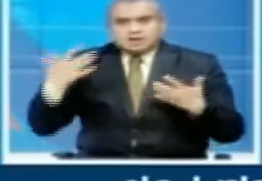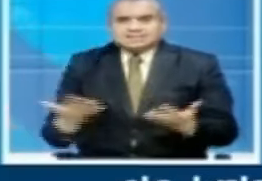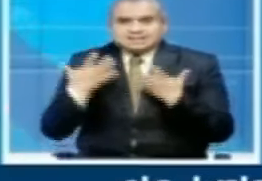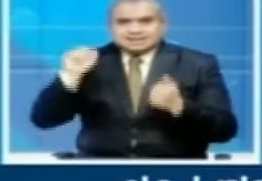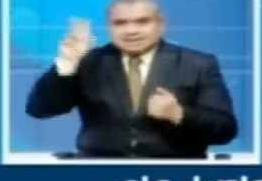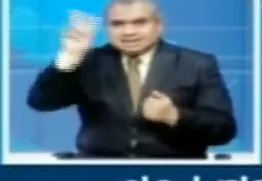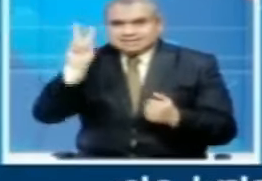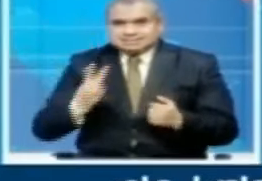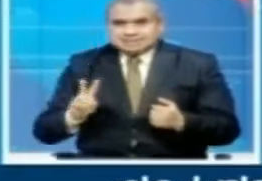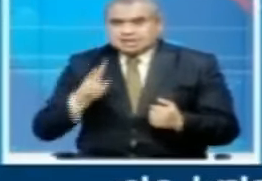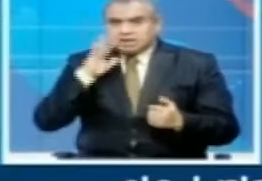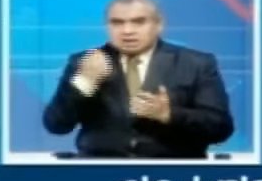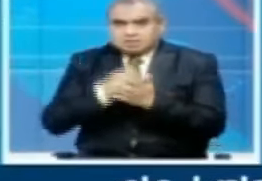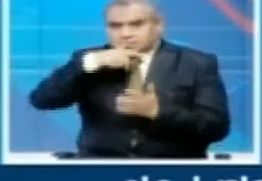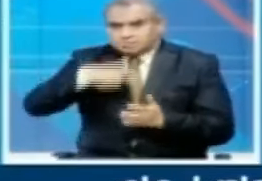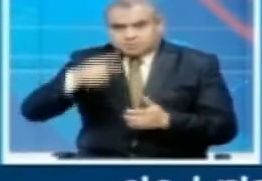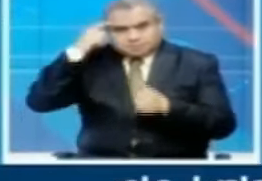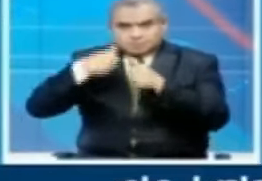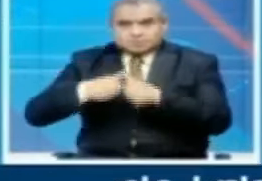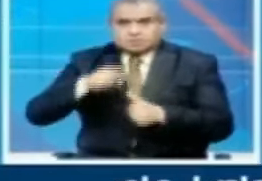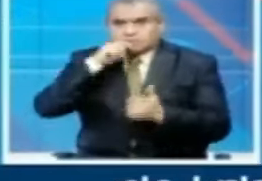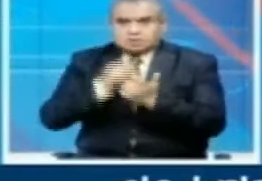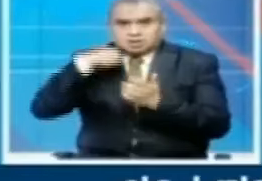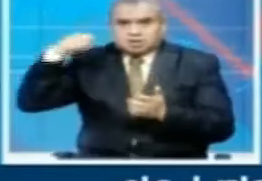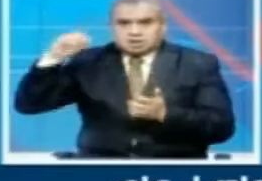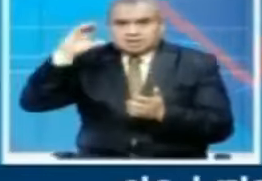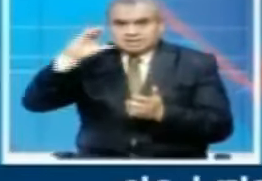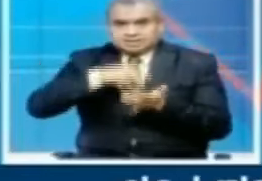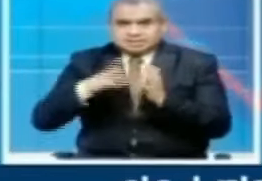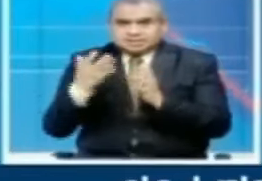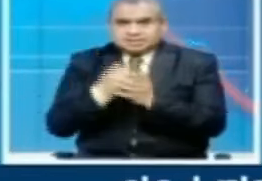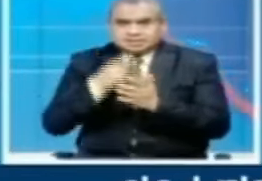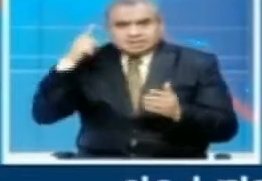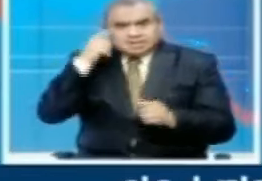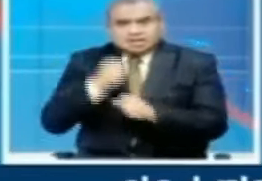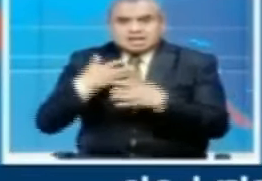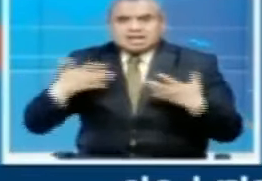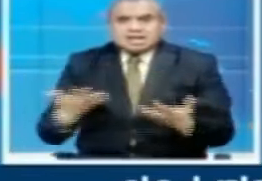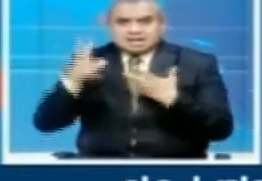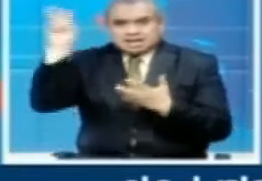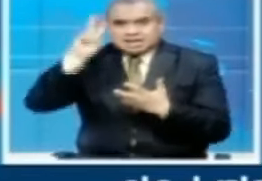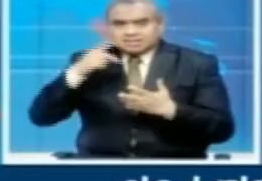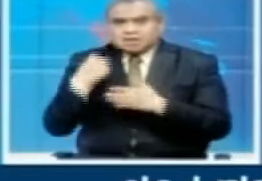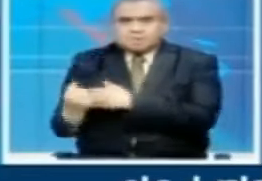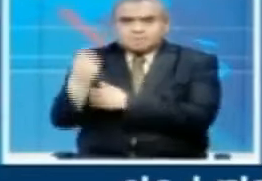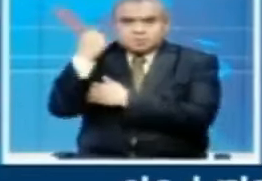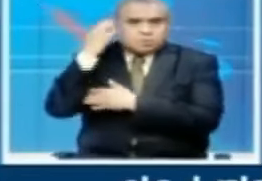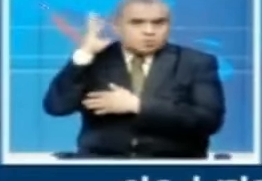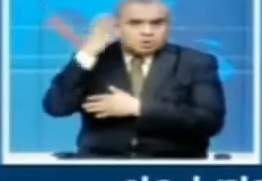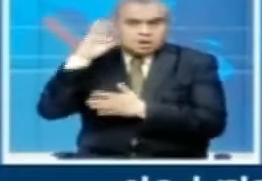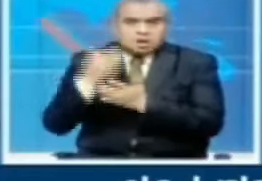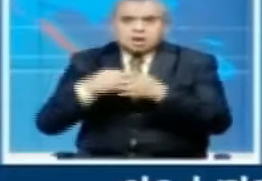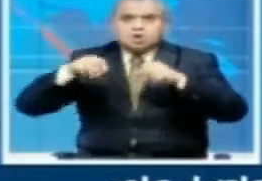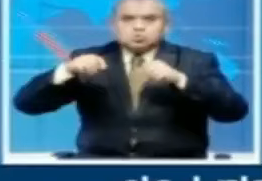وفي كلمته بهذه المناسبة أكد الرئيس السيسي أن تحرير سيناء هو ملحمة بطولة وفداء للحفاظ